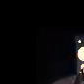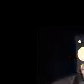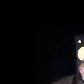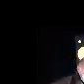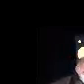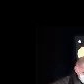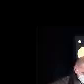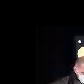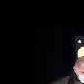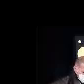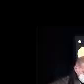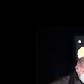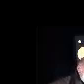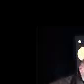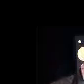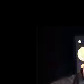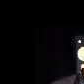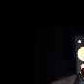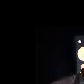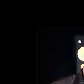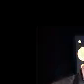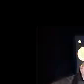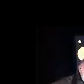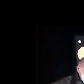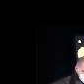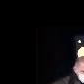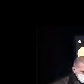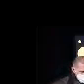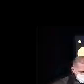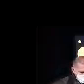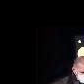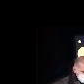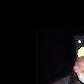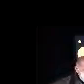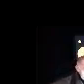nations. You're bringing your